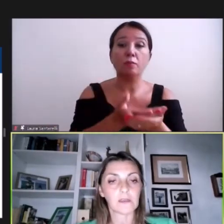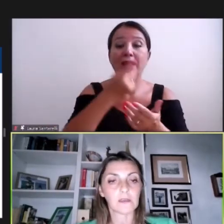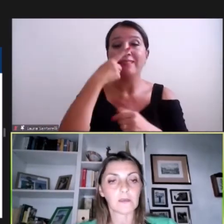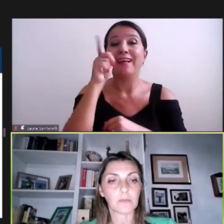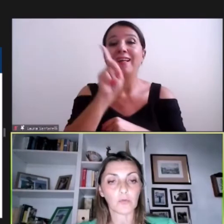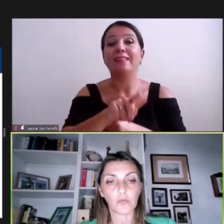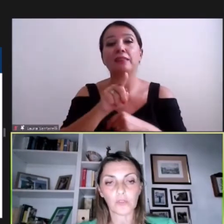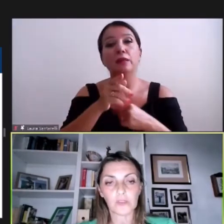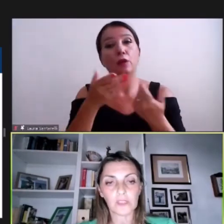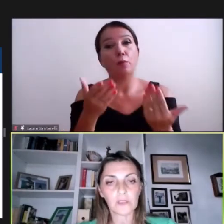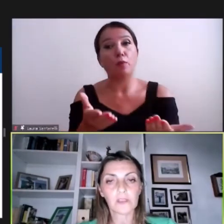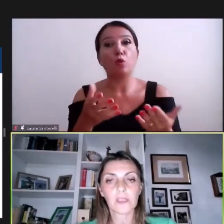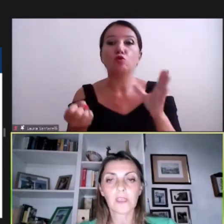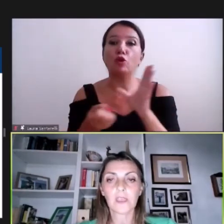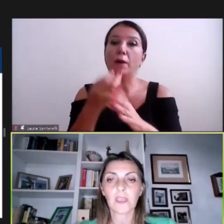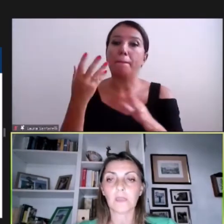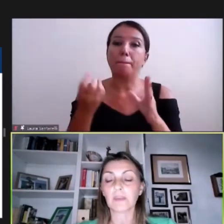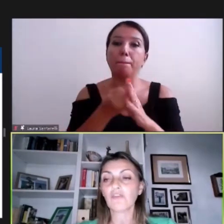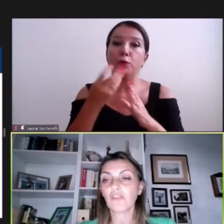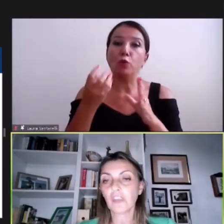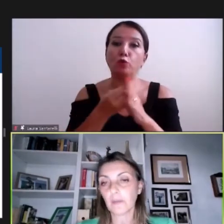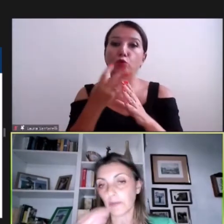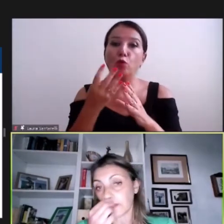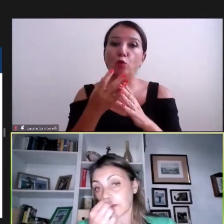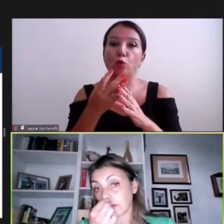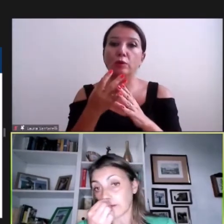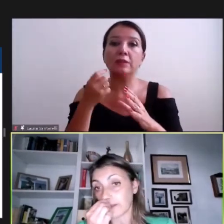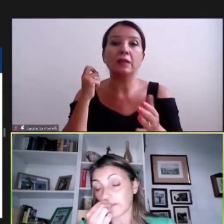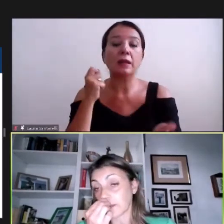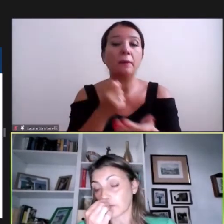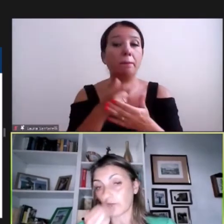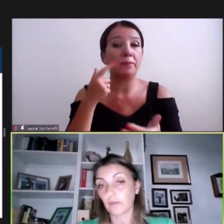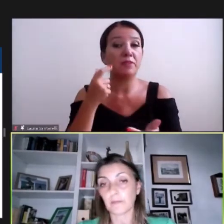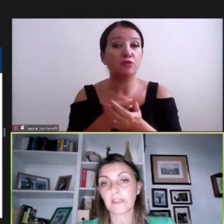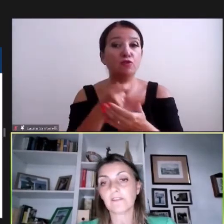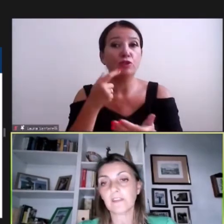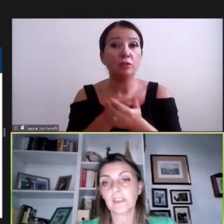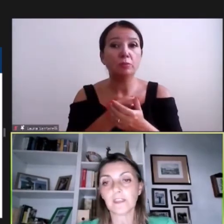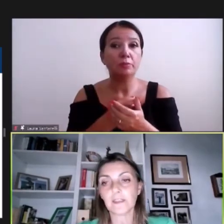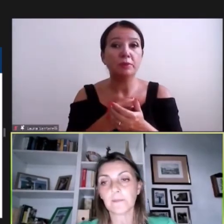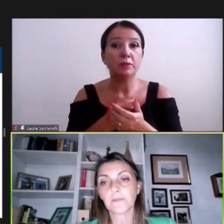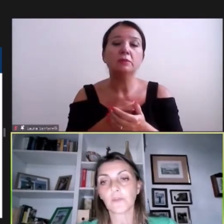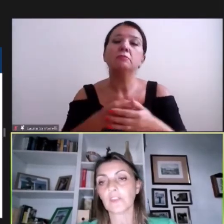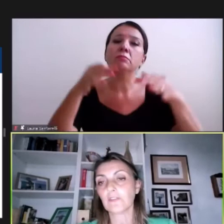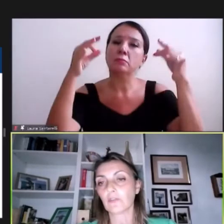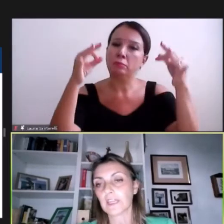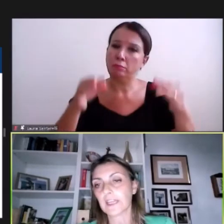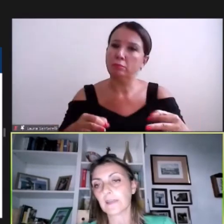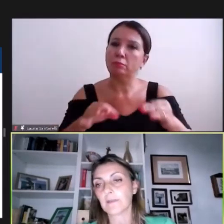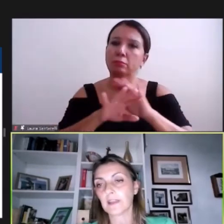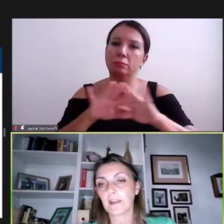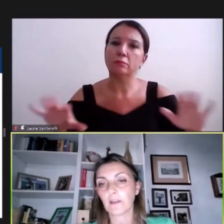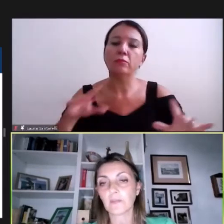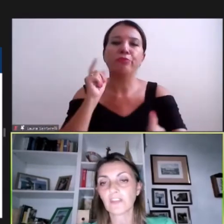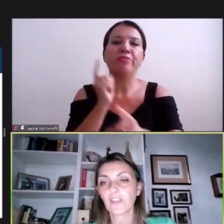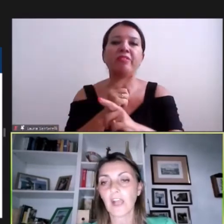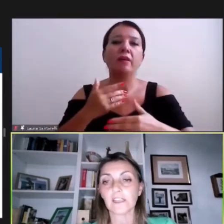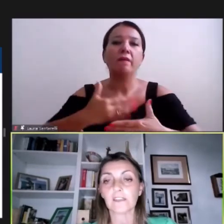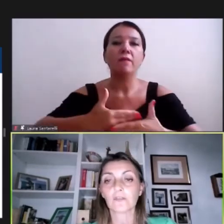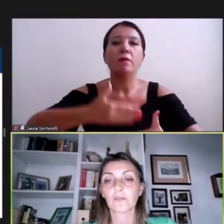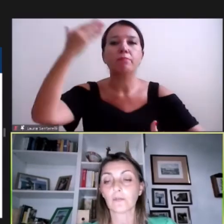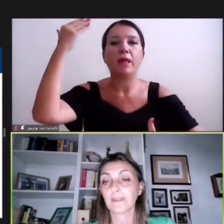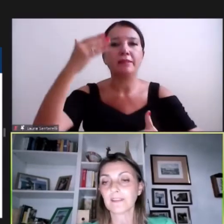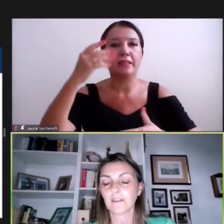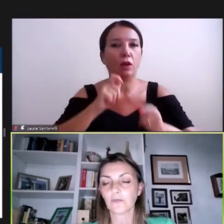di prodotti. I principi che seguono sono ben definiti, non devono creare barriere